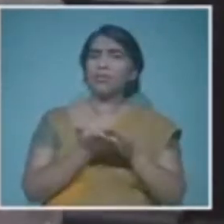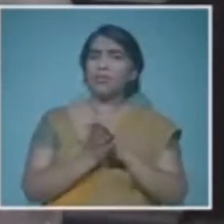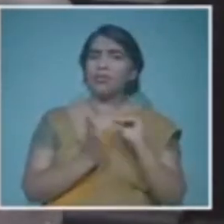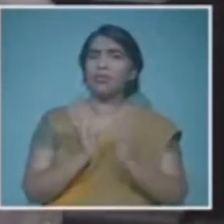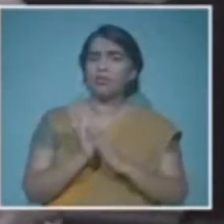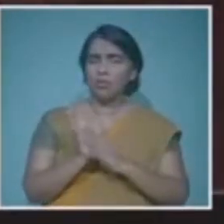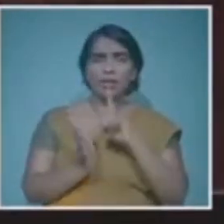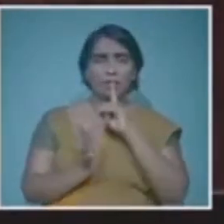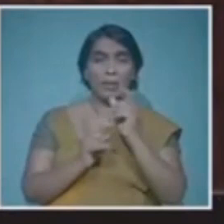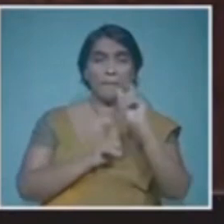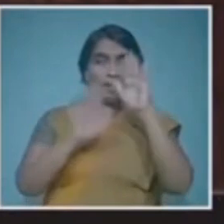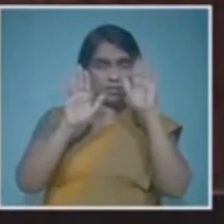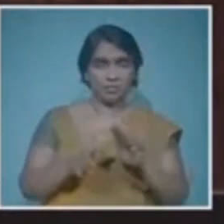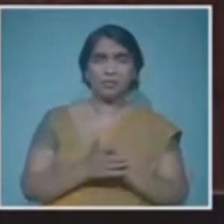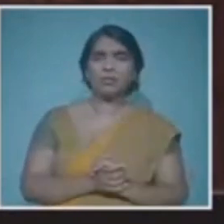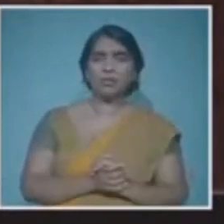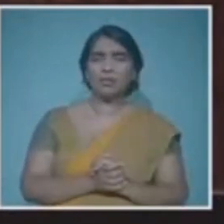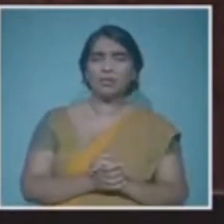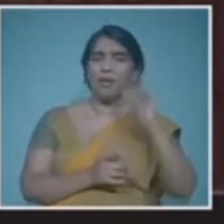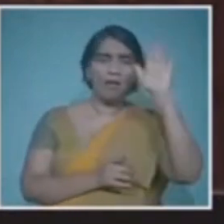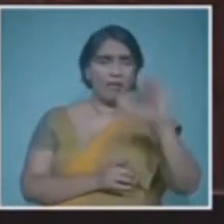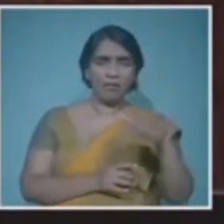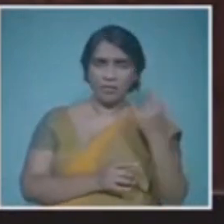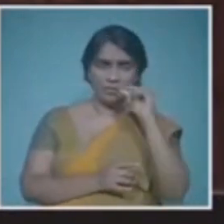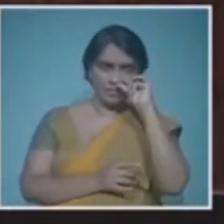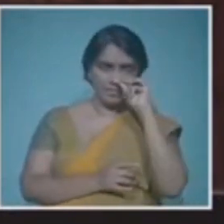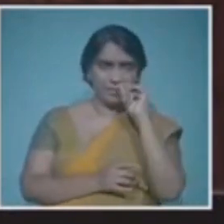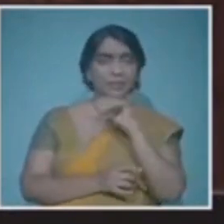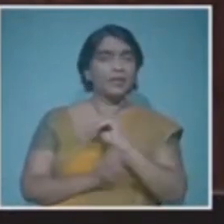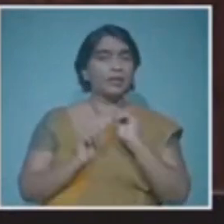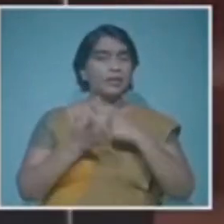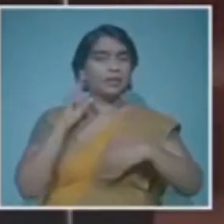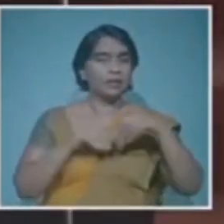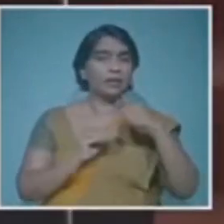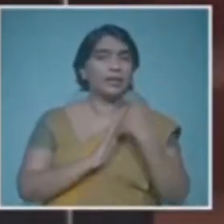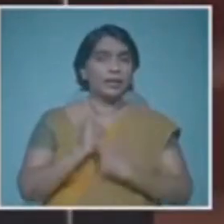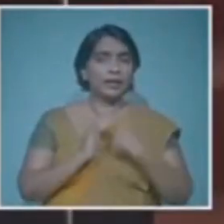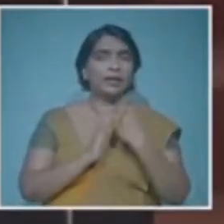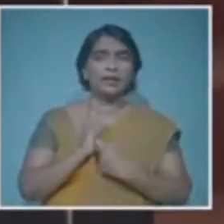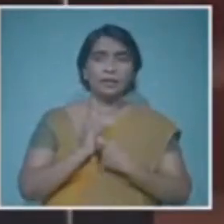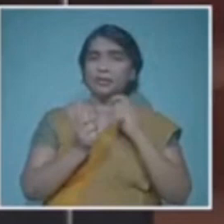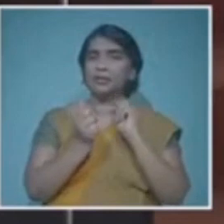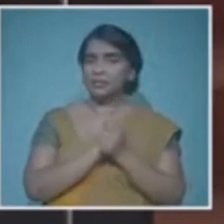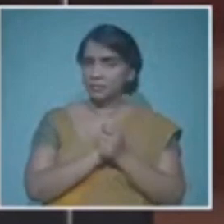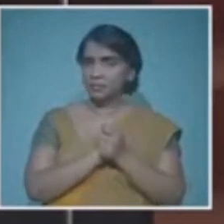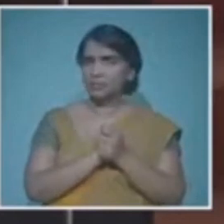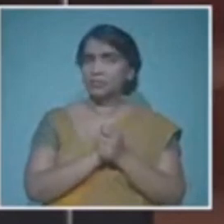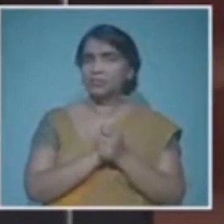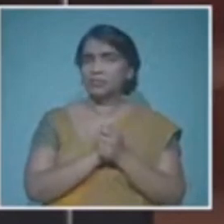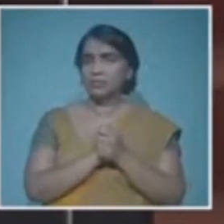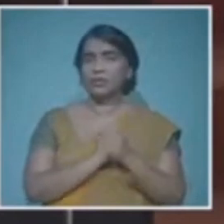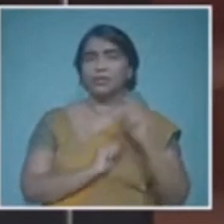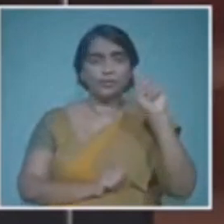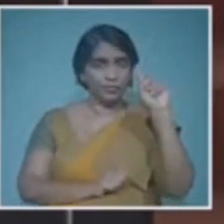කරනවා පාර්ලිමේන්තුවේ ඉන්න කියලා. නමුත් එතුමා ආවේ නැහැ. මොකද මැතිවරණ නීති රීති ප්‍රතිසංස්කරණය කරන්න